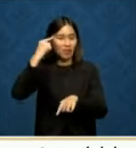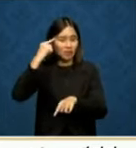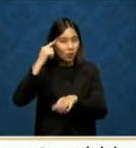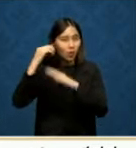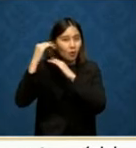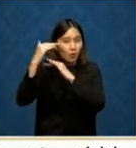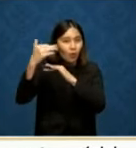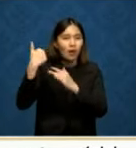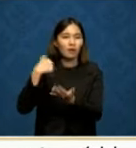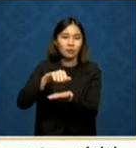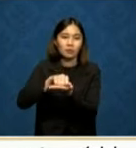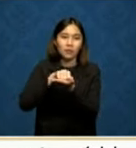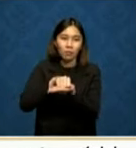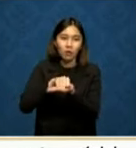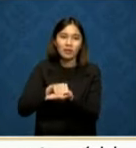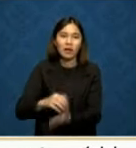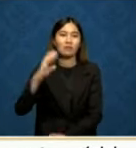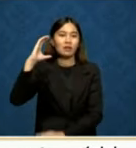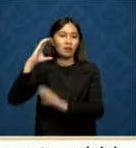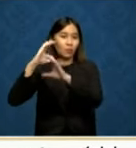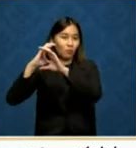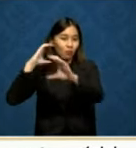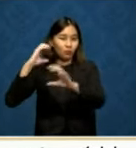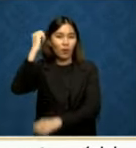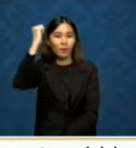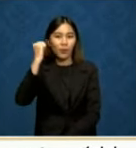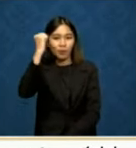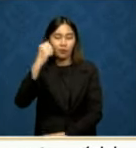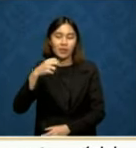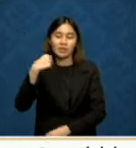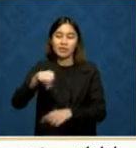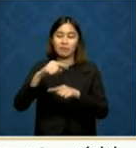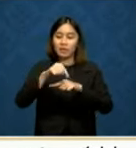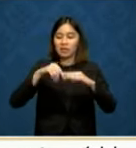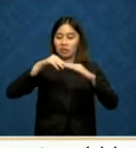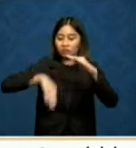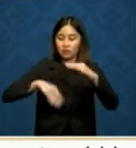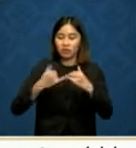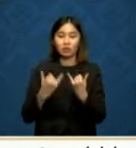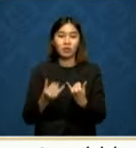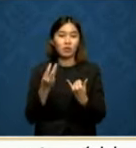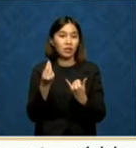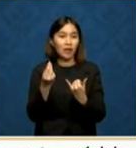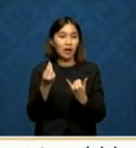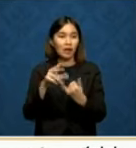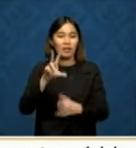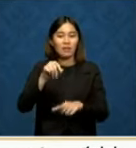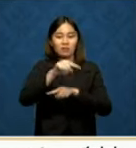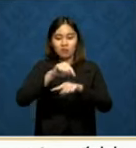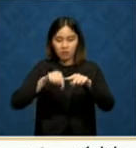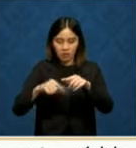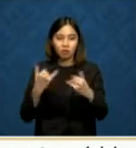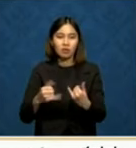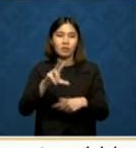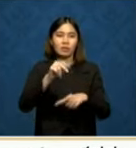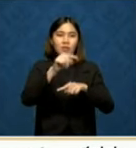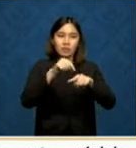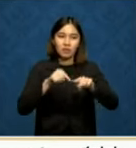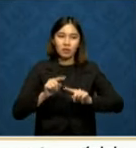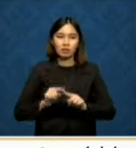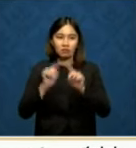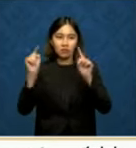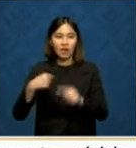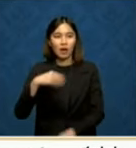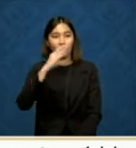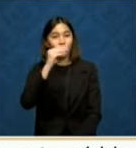วาเราจะมีบริการขนส่งสาธรณะ ไม่เกินร้อยละ 10 ขณะนี้ร้อยละเกิบ 30 นะคะแต่ว่าเรา